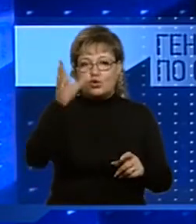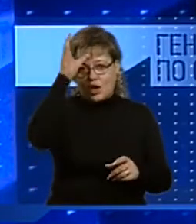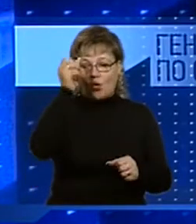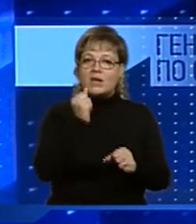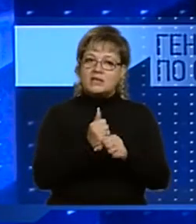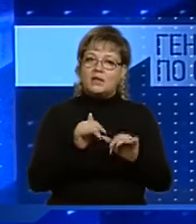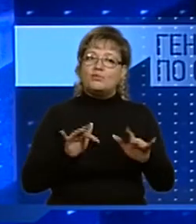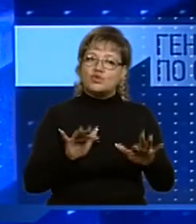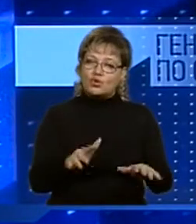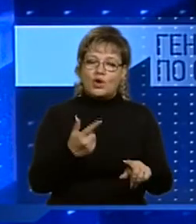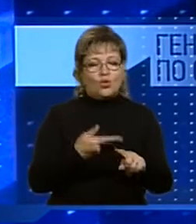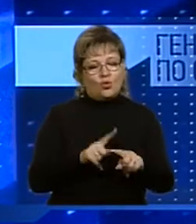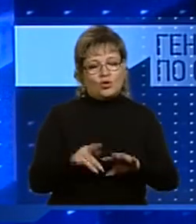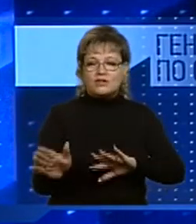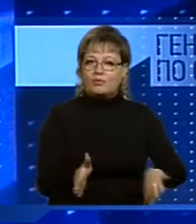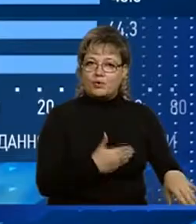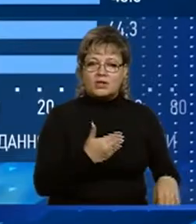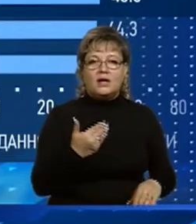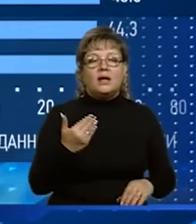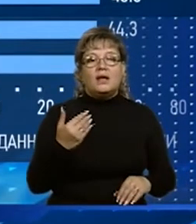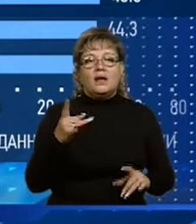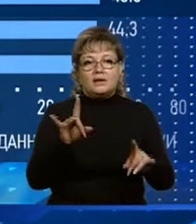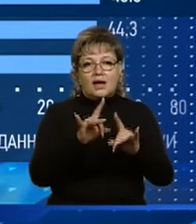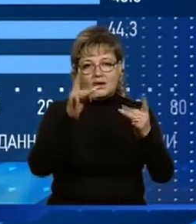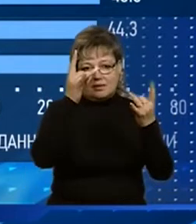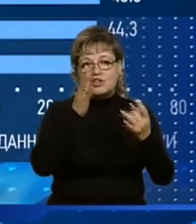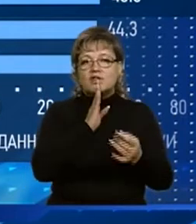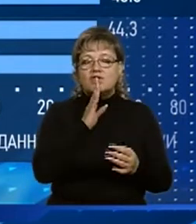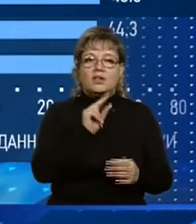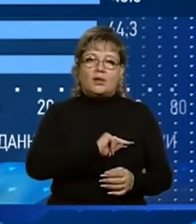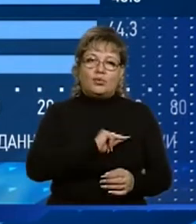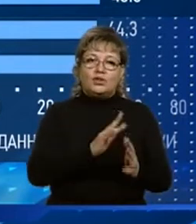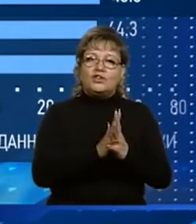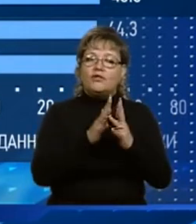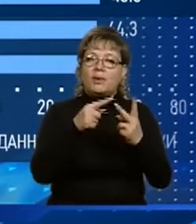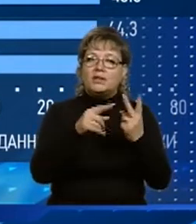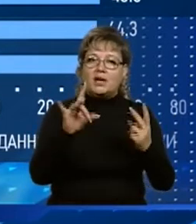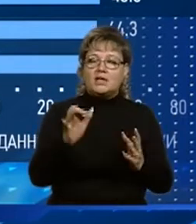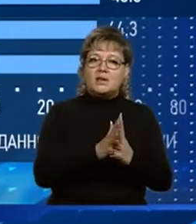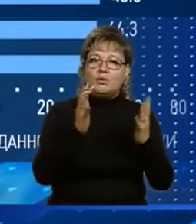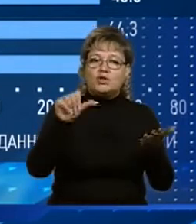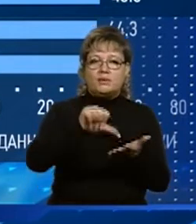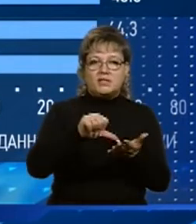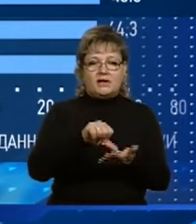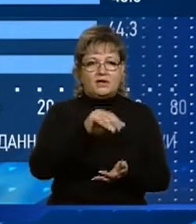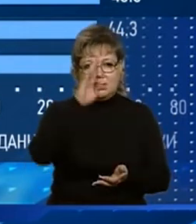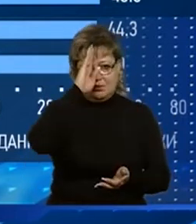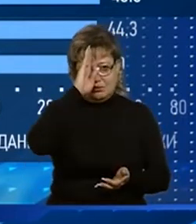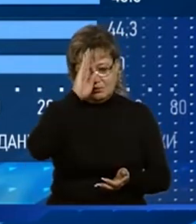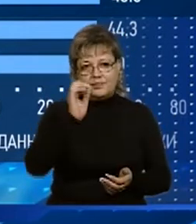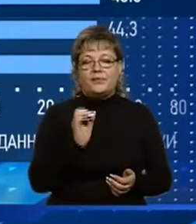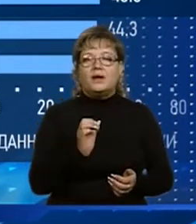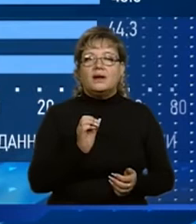– дело мужское, уходит в прошлое. Так, в гуманитарных науках женщин работает в полтора раза больше, чем представители сильной